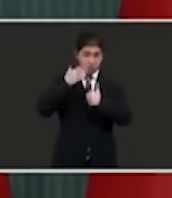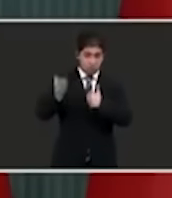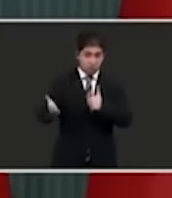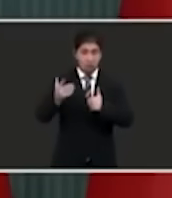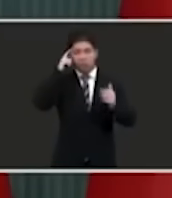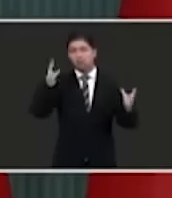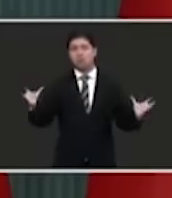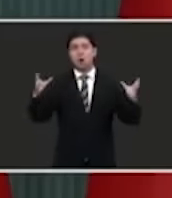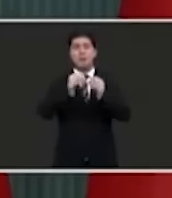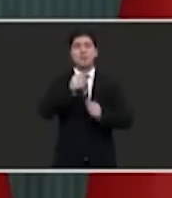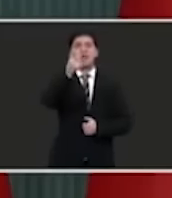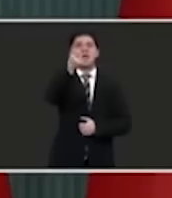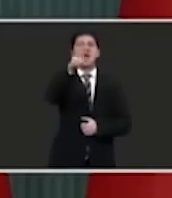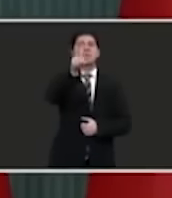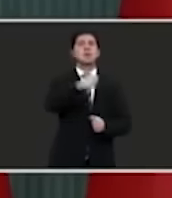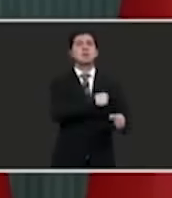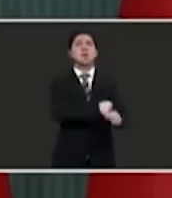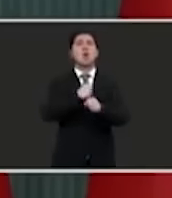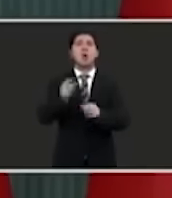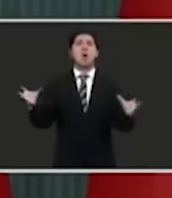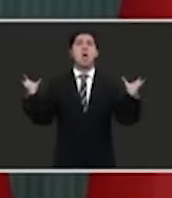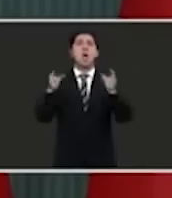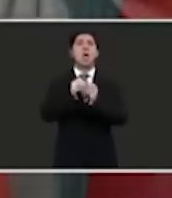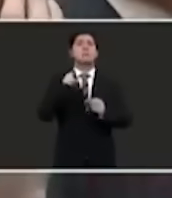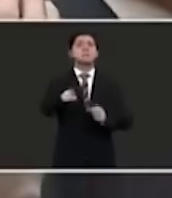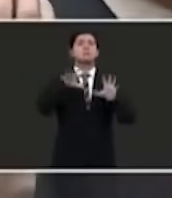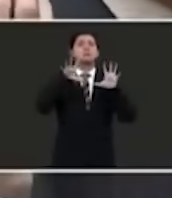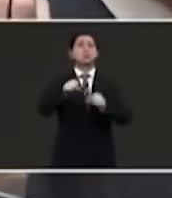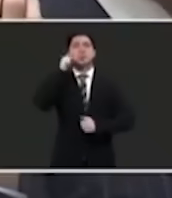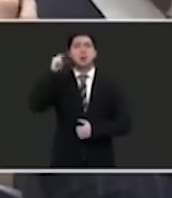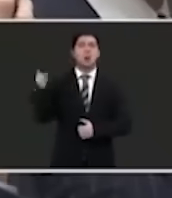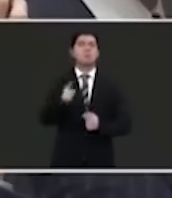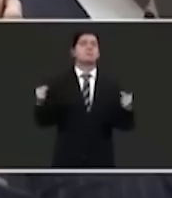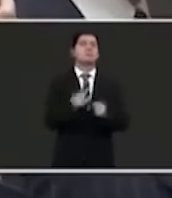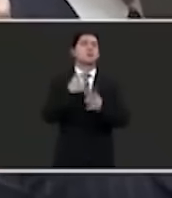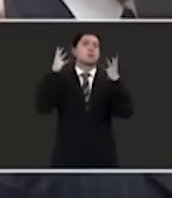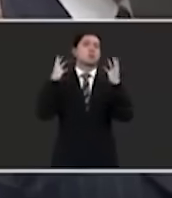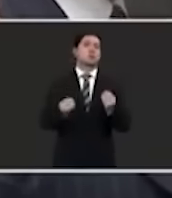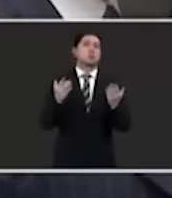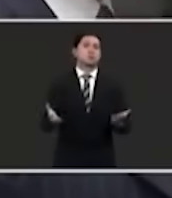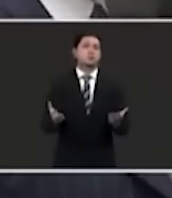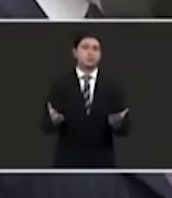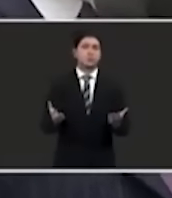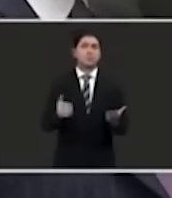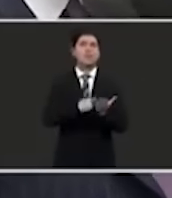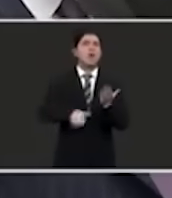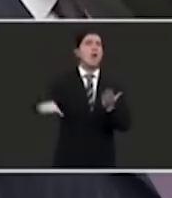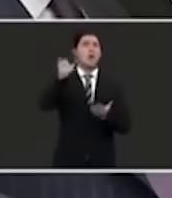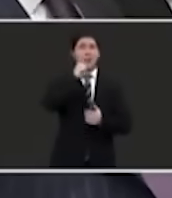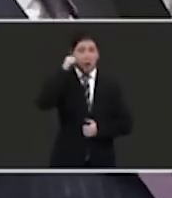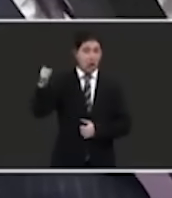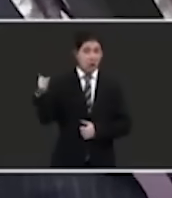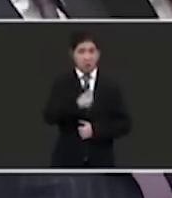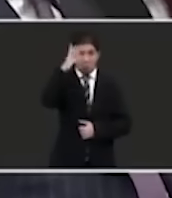yaklaşık 2000 teröristi etkisiz hale getirdik. Döktükleri her damla kanın